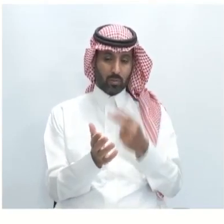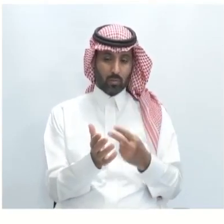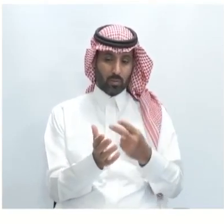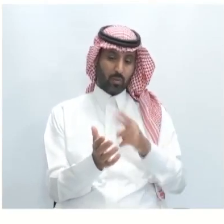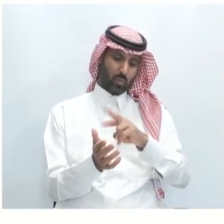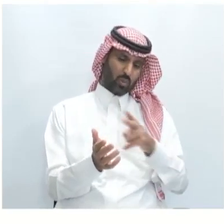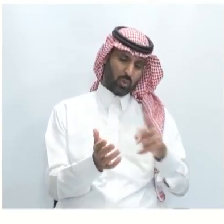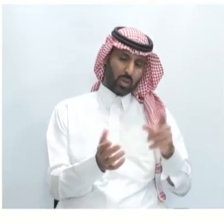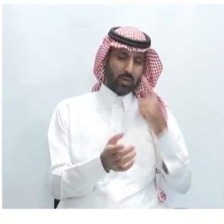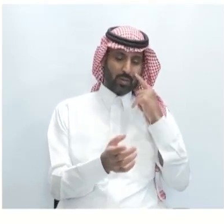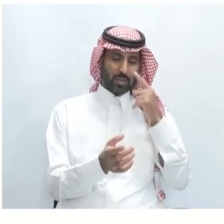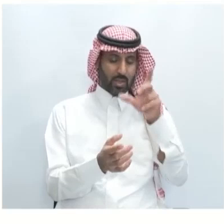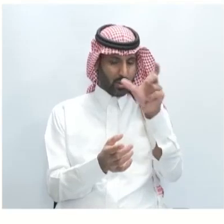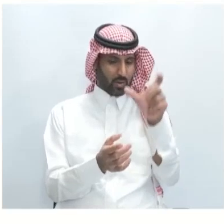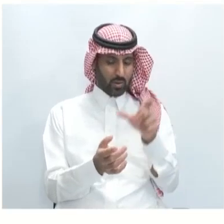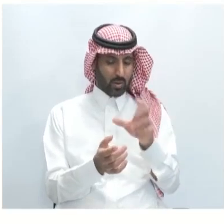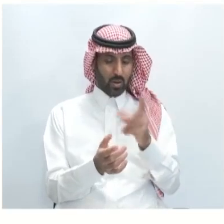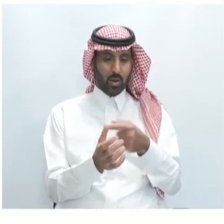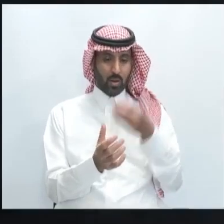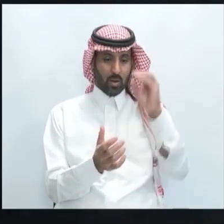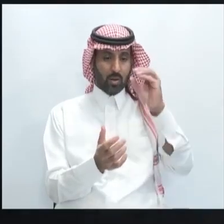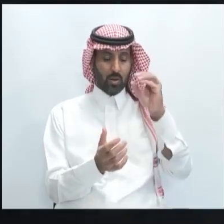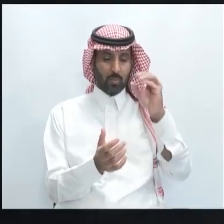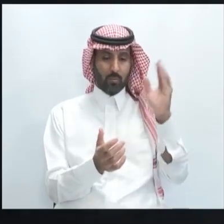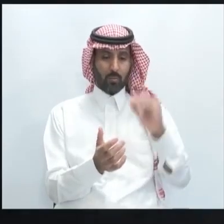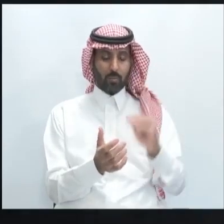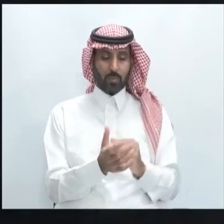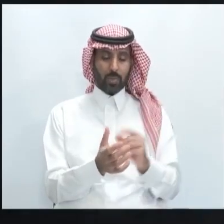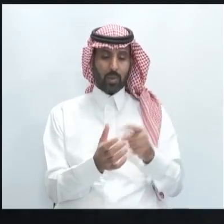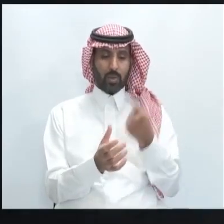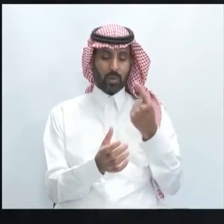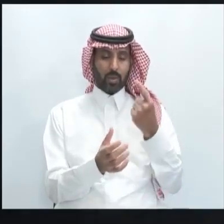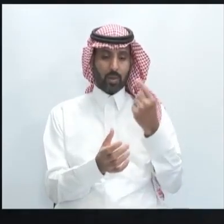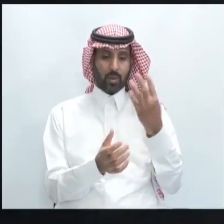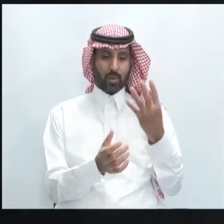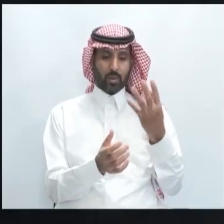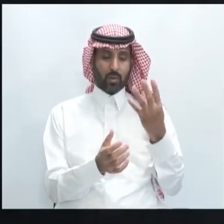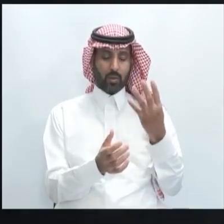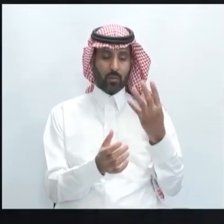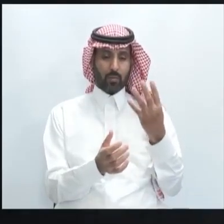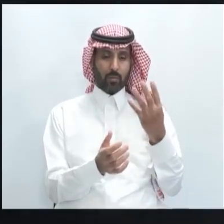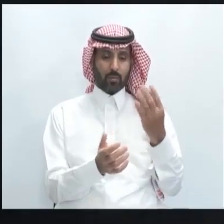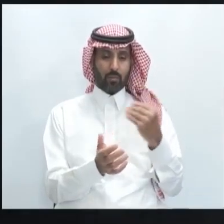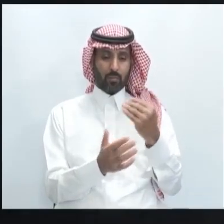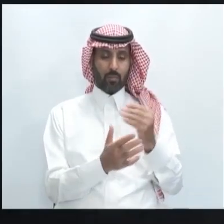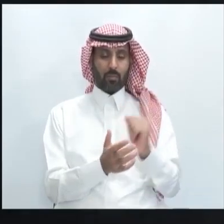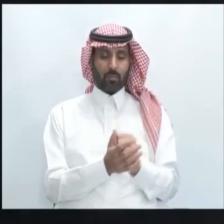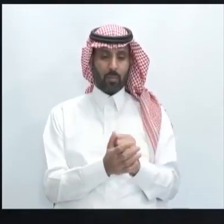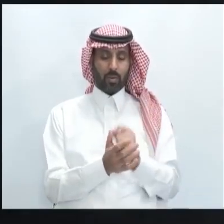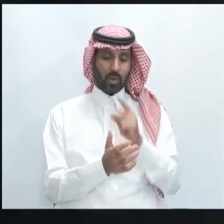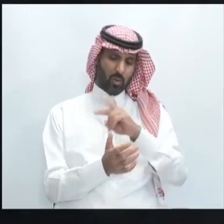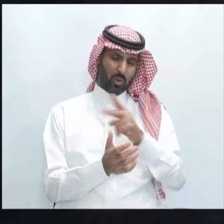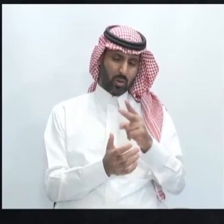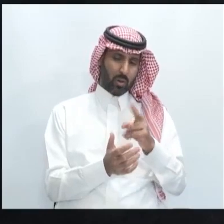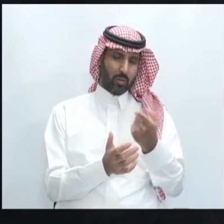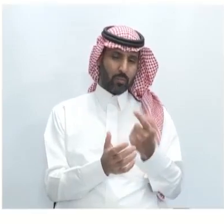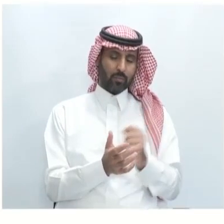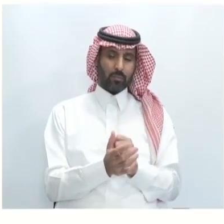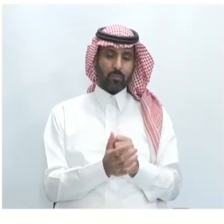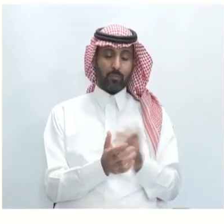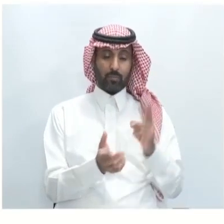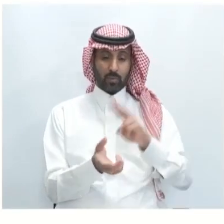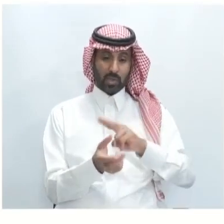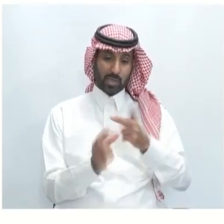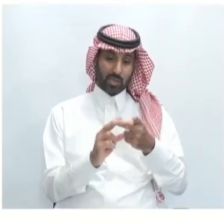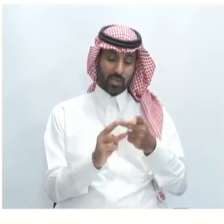هنا اختلاف في هذه ذره الكربون رقم اربعه اذا هنا لدينا اختلاف اذا